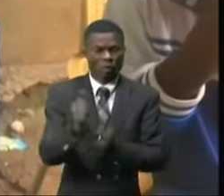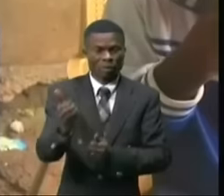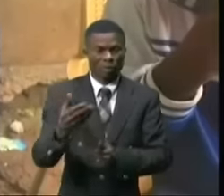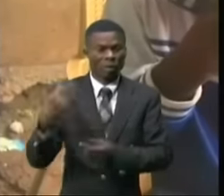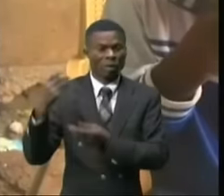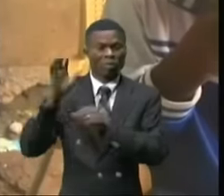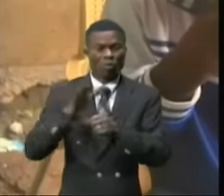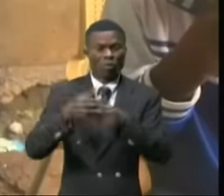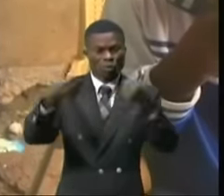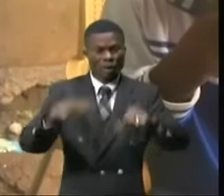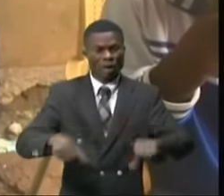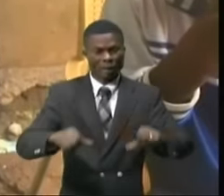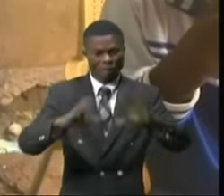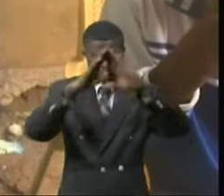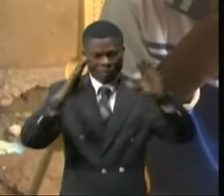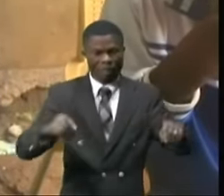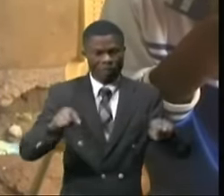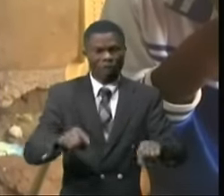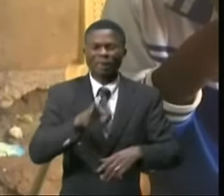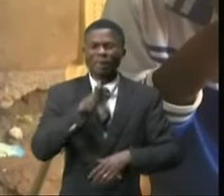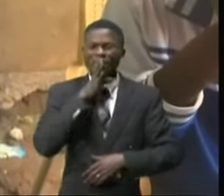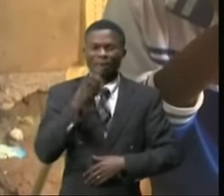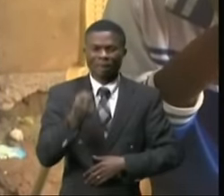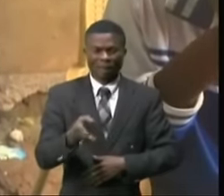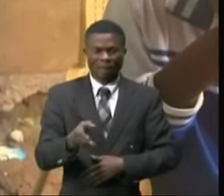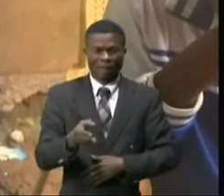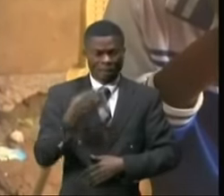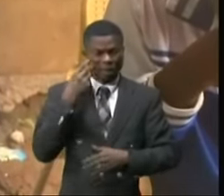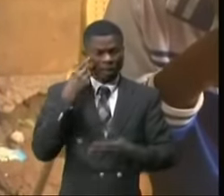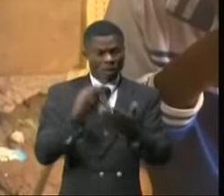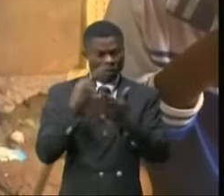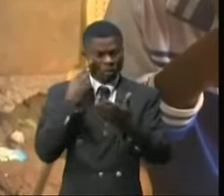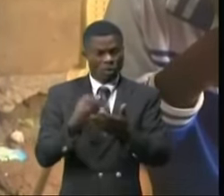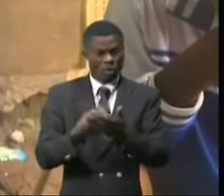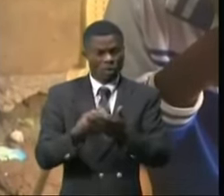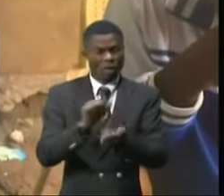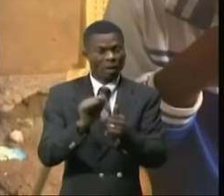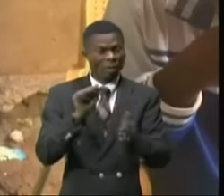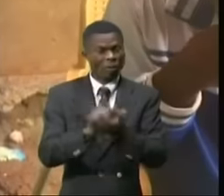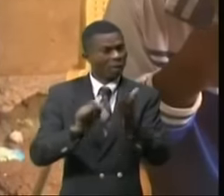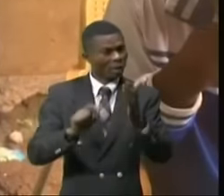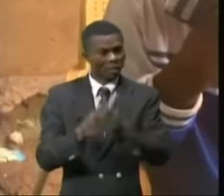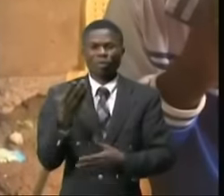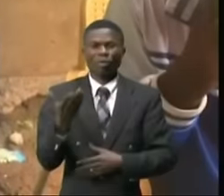depuis deux années, c'est ma toute première fois d'assister à pareil événement.